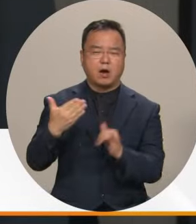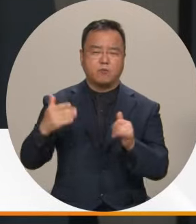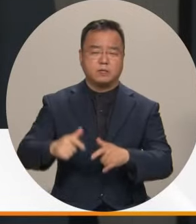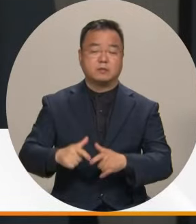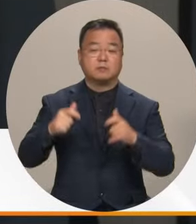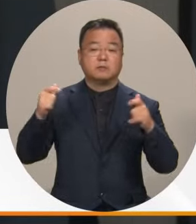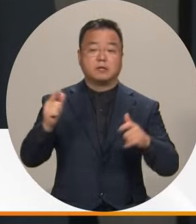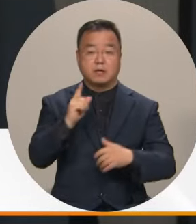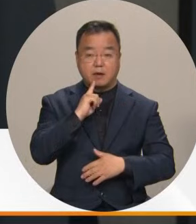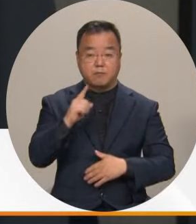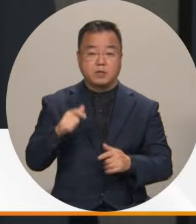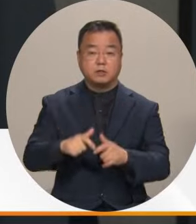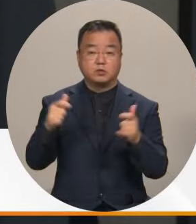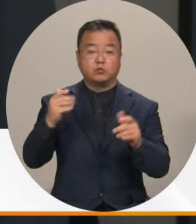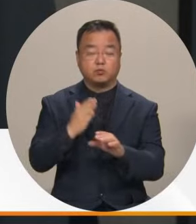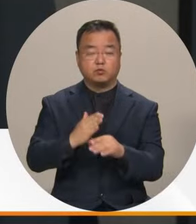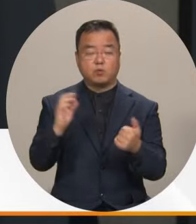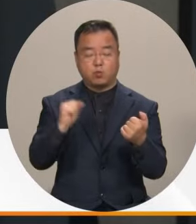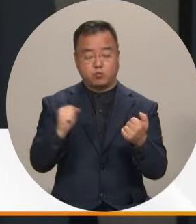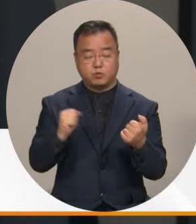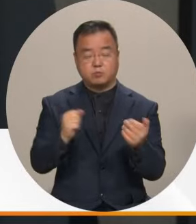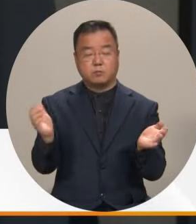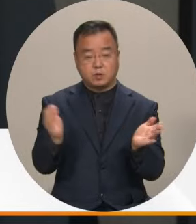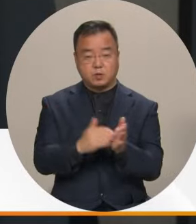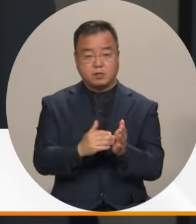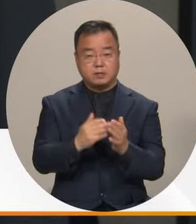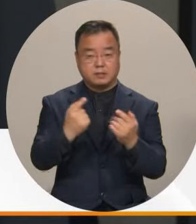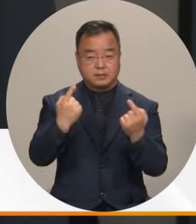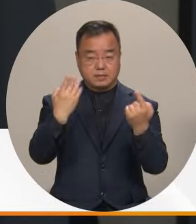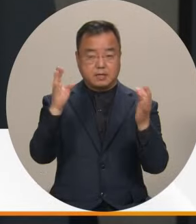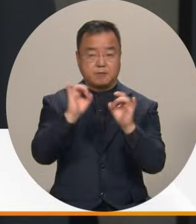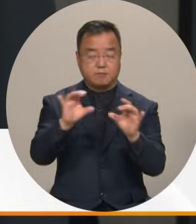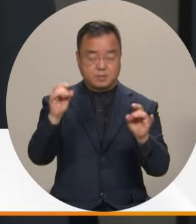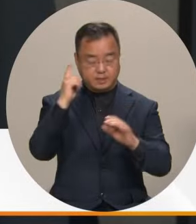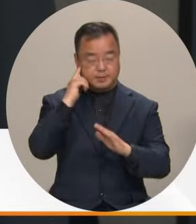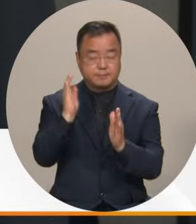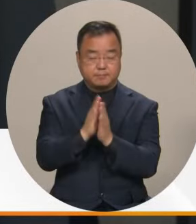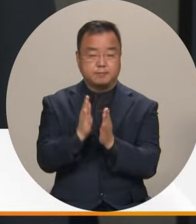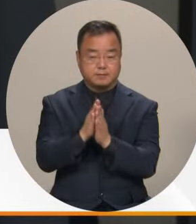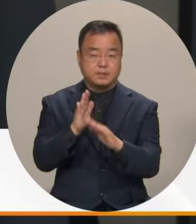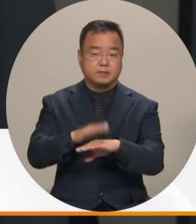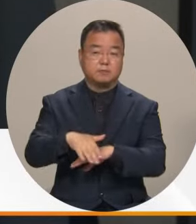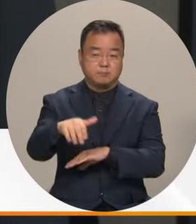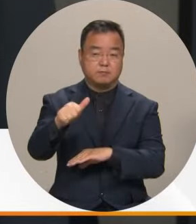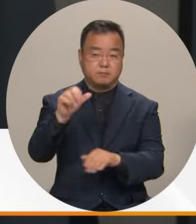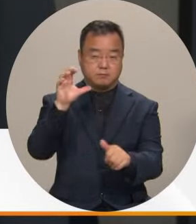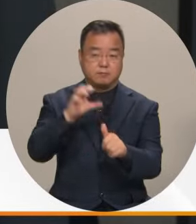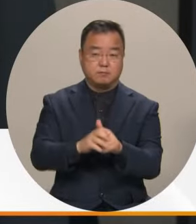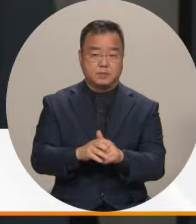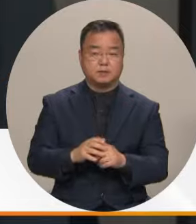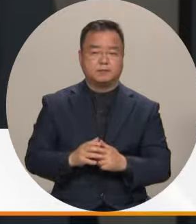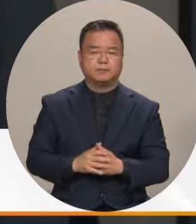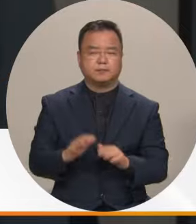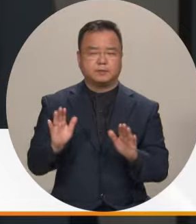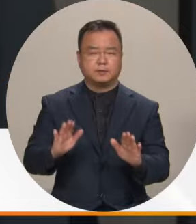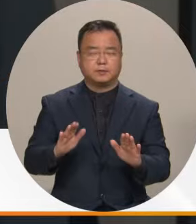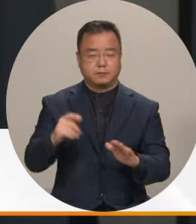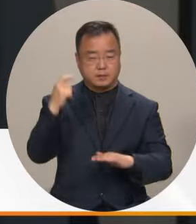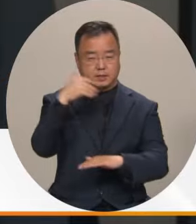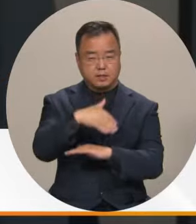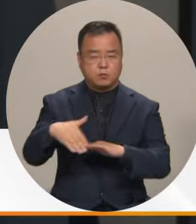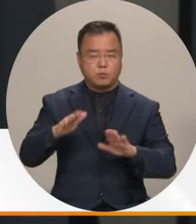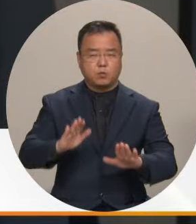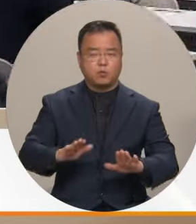정원의 50% 아지 대학이 자율적으로 조정할 수 있게 허용하면서 나왔던 수치입니다 어 이런 계획은 이달